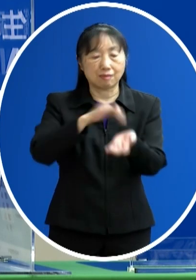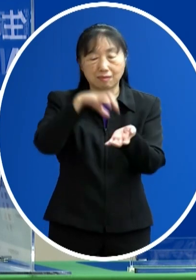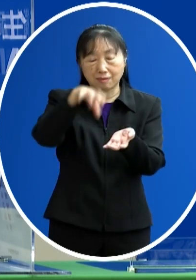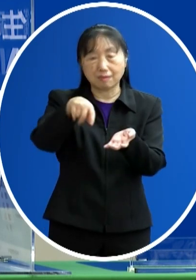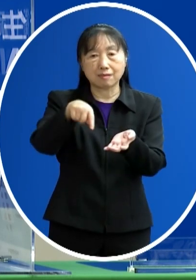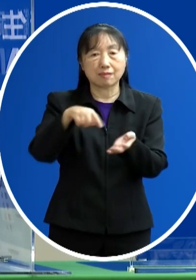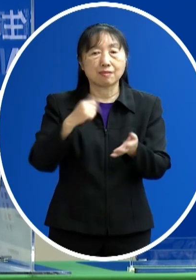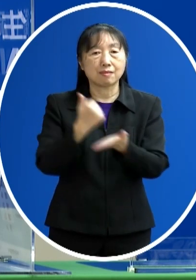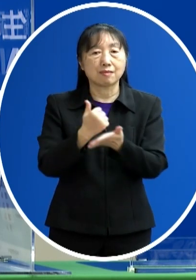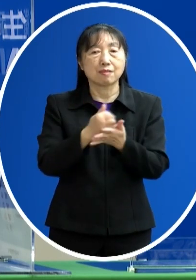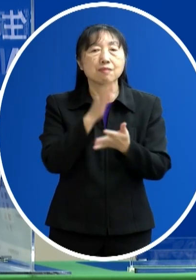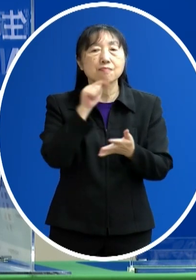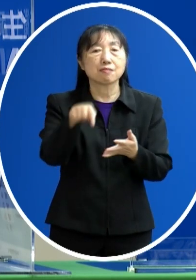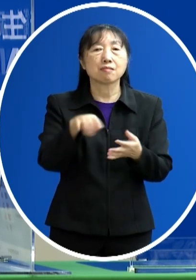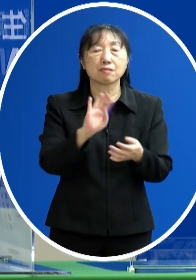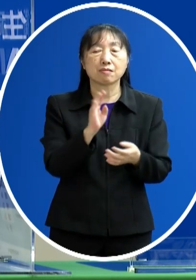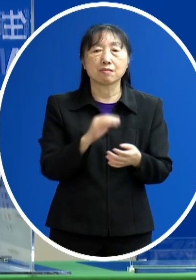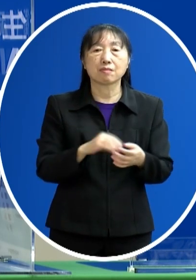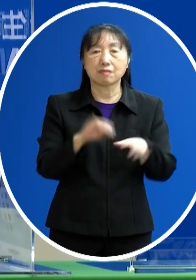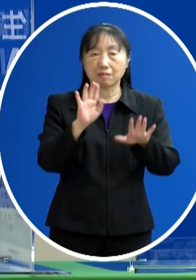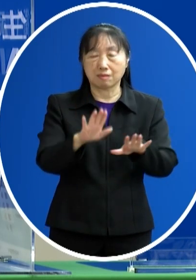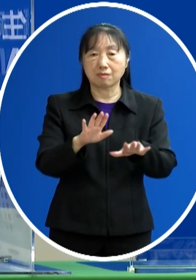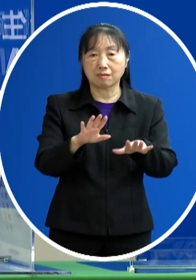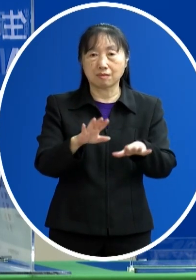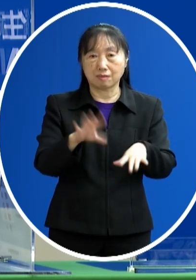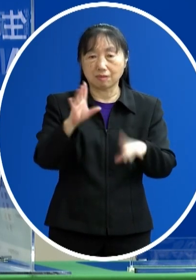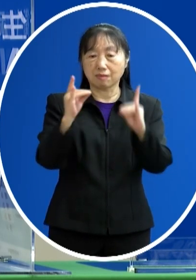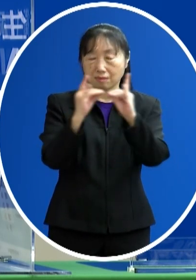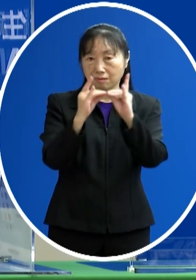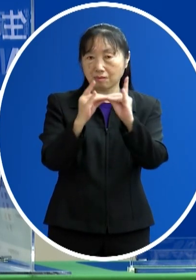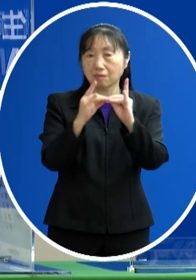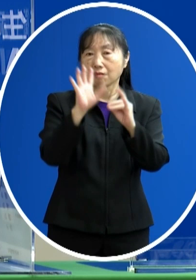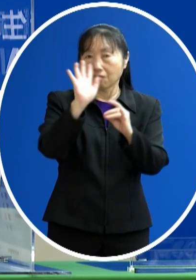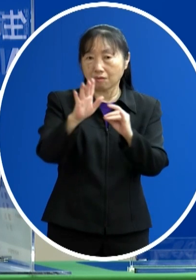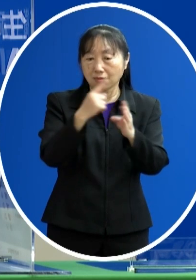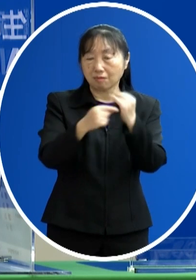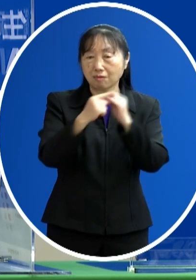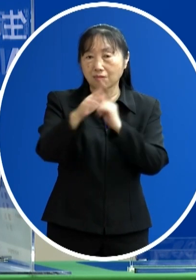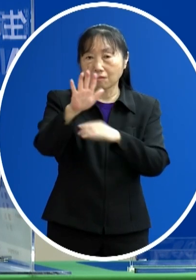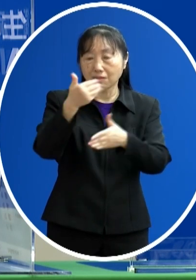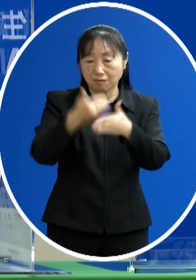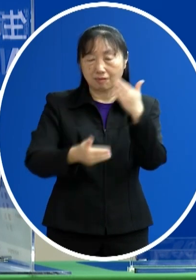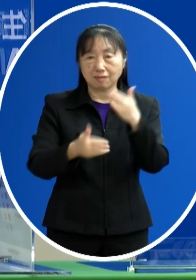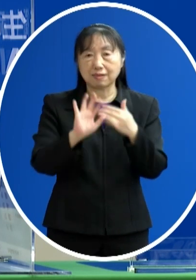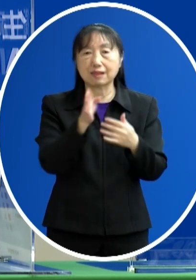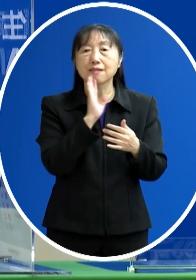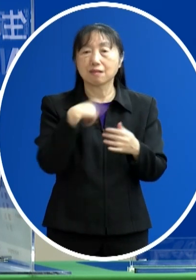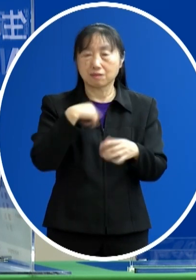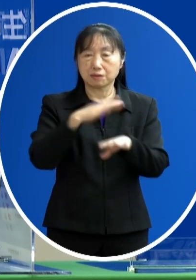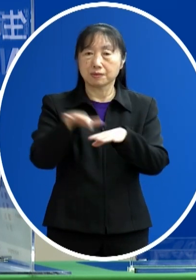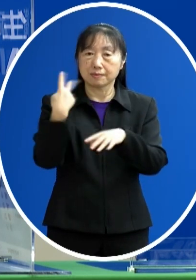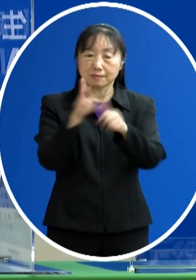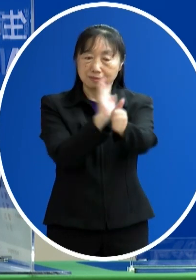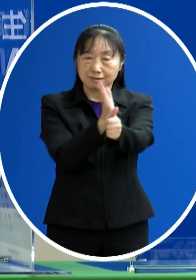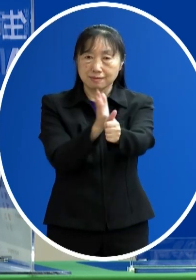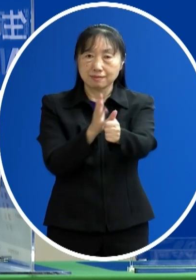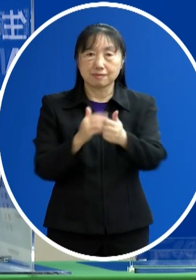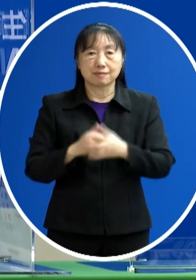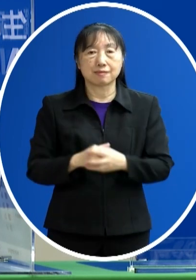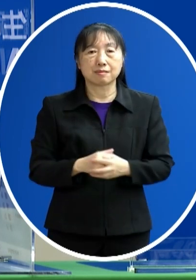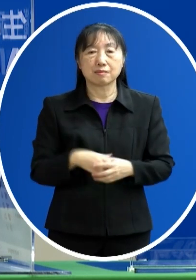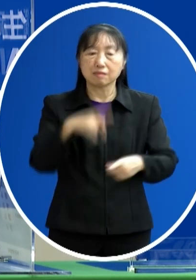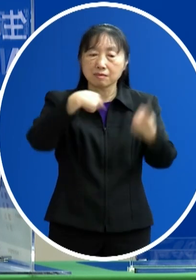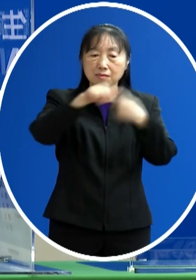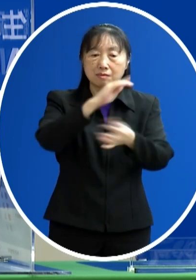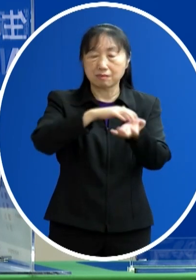当中哈。那就是说，所以目前其实是还有床位的哈，只是说我们还会在后续再了解一下，就是说在整个